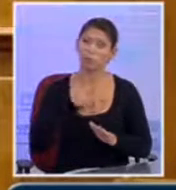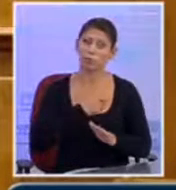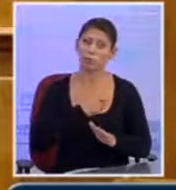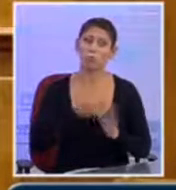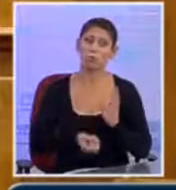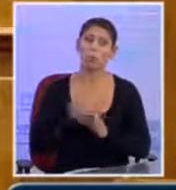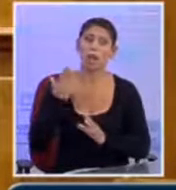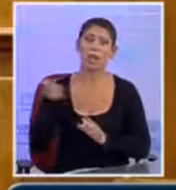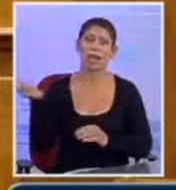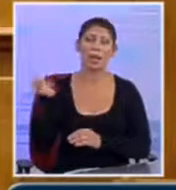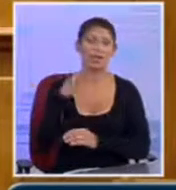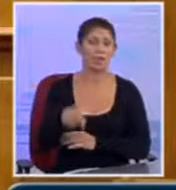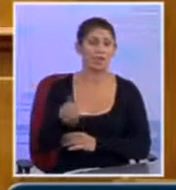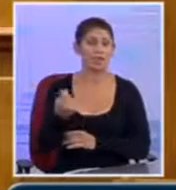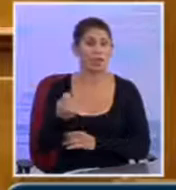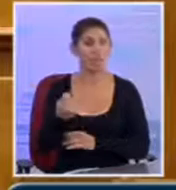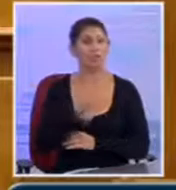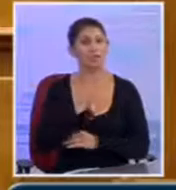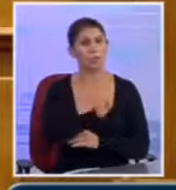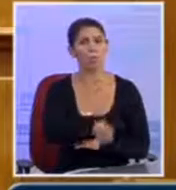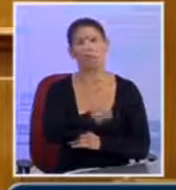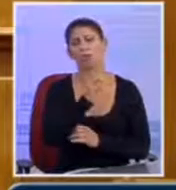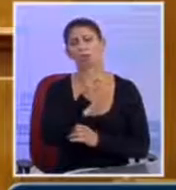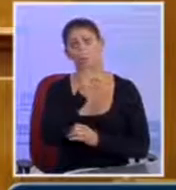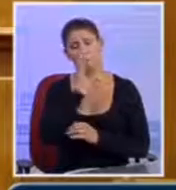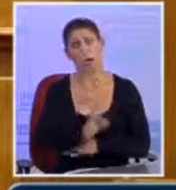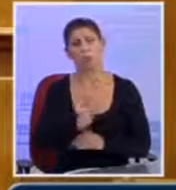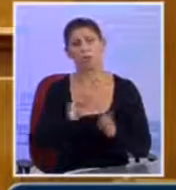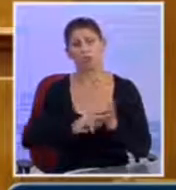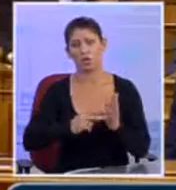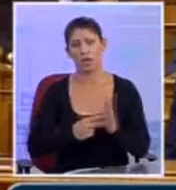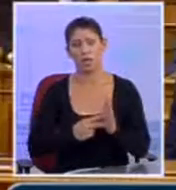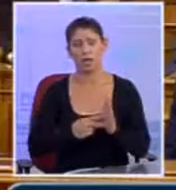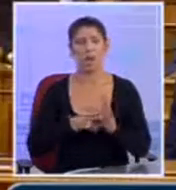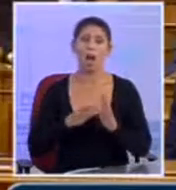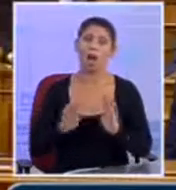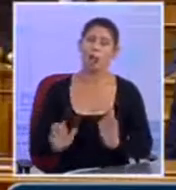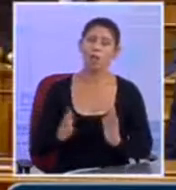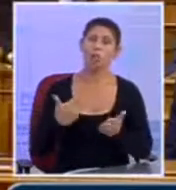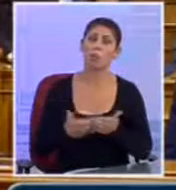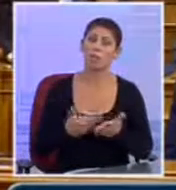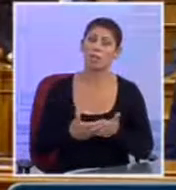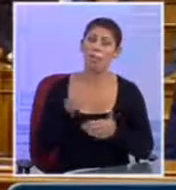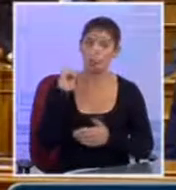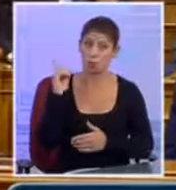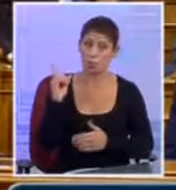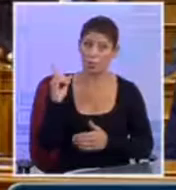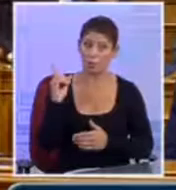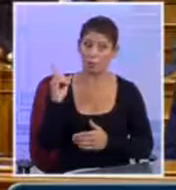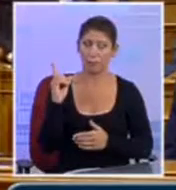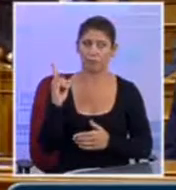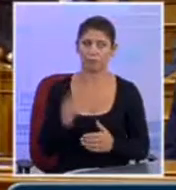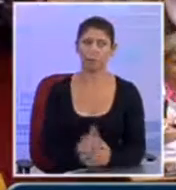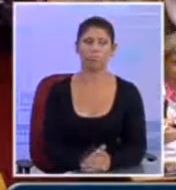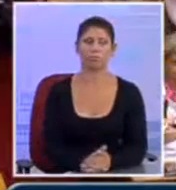νέο χρέος, είναι αυτά τα χρήματα που θα δοθούν στην πραγματική οικονομία. Αλλά το επιχείρημα λοιπόν το ένα